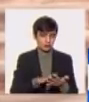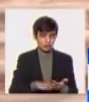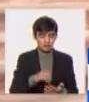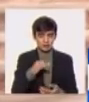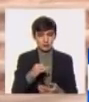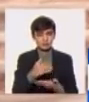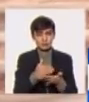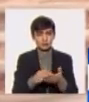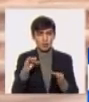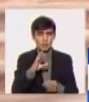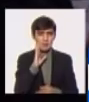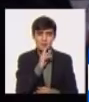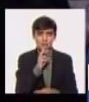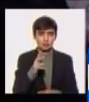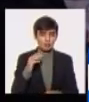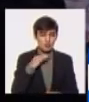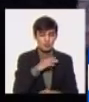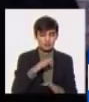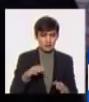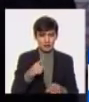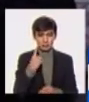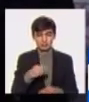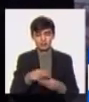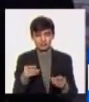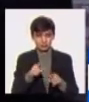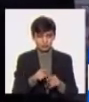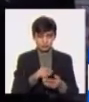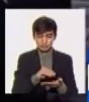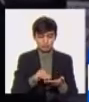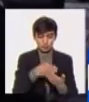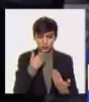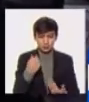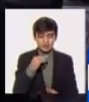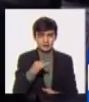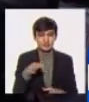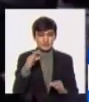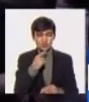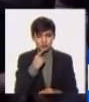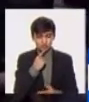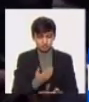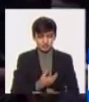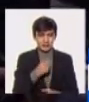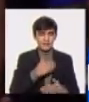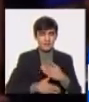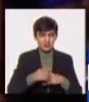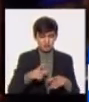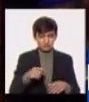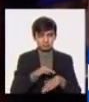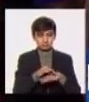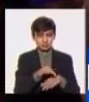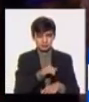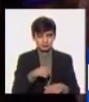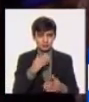там нету слова про многодетных. Пока продукты развозят пенсионерам, малоимущим, сиротам и инвалидам. В управлении